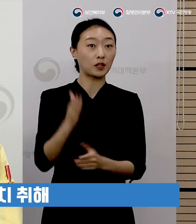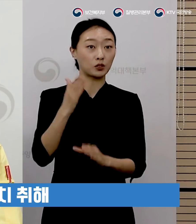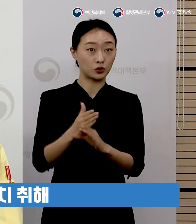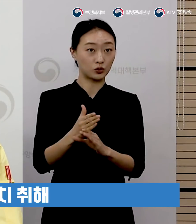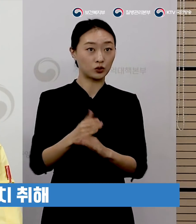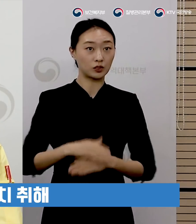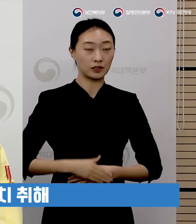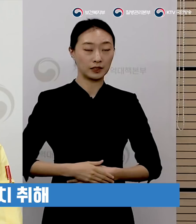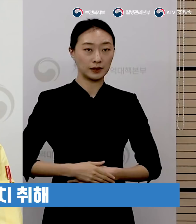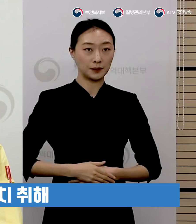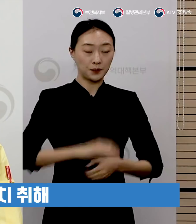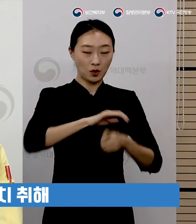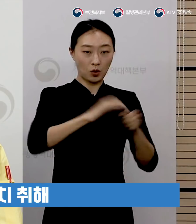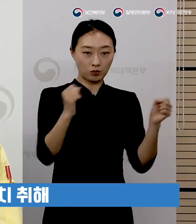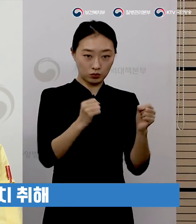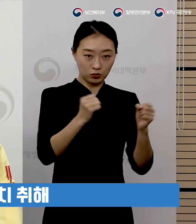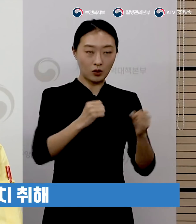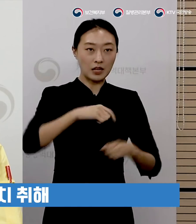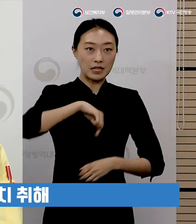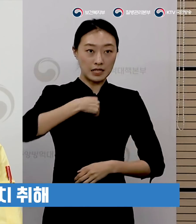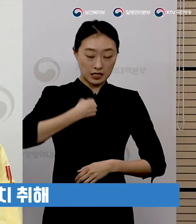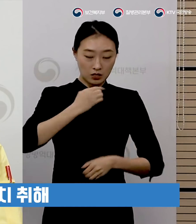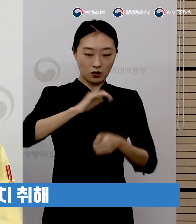자체적으로 생활치료센터를 경산시에